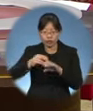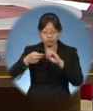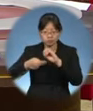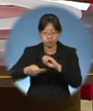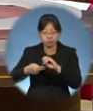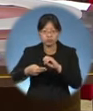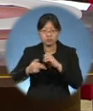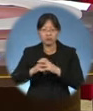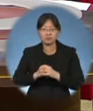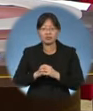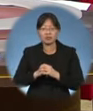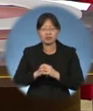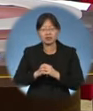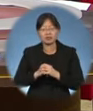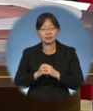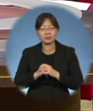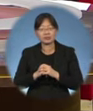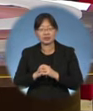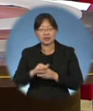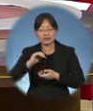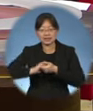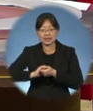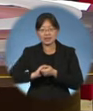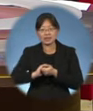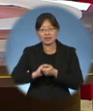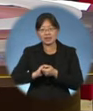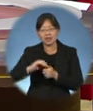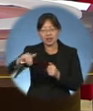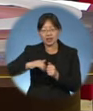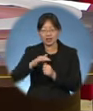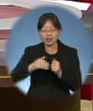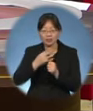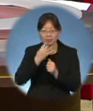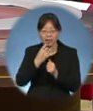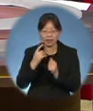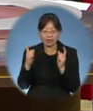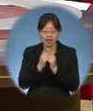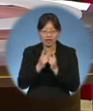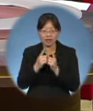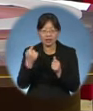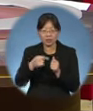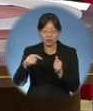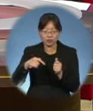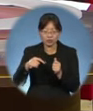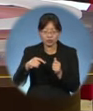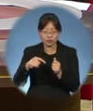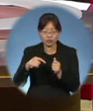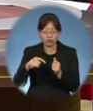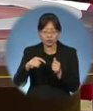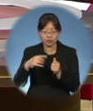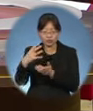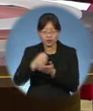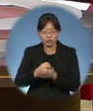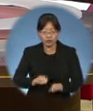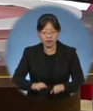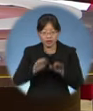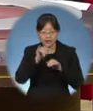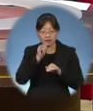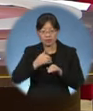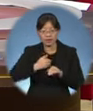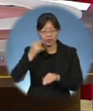받지 못하는 그런 굉장히 제한된 자극만을 받게 되는 네, 교육 네. 환경에서 자라게 된다면 나의